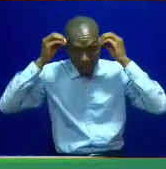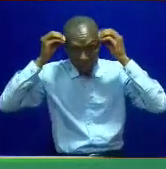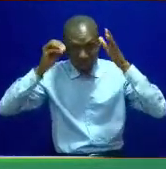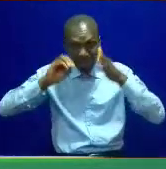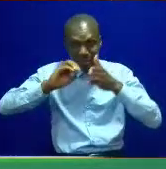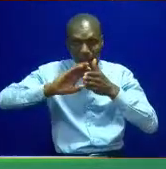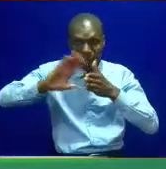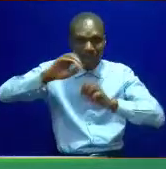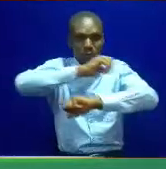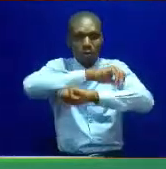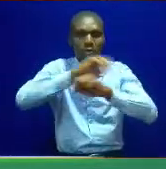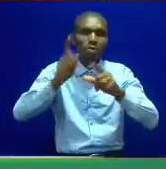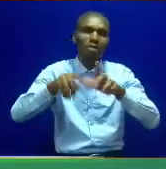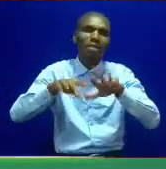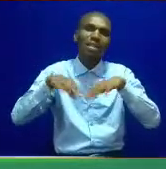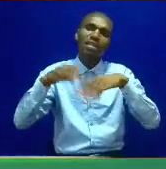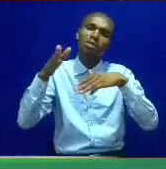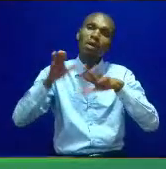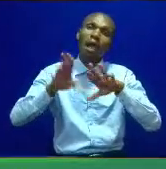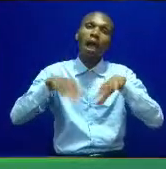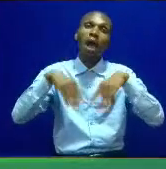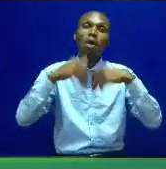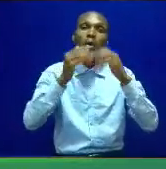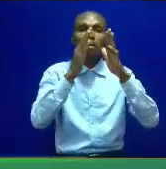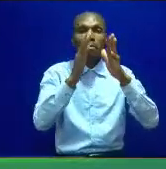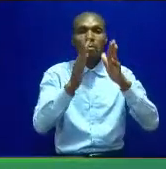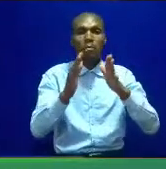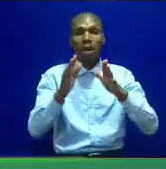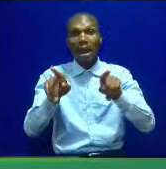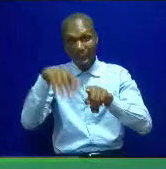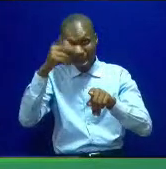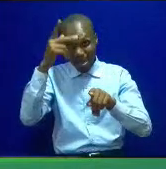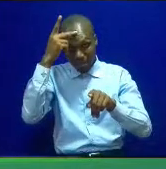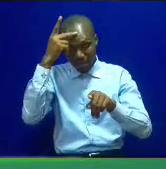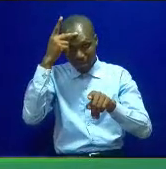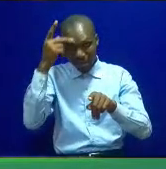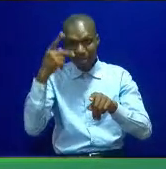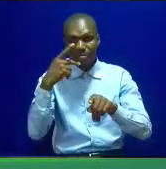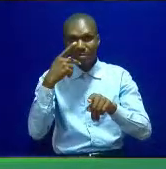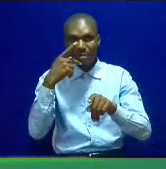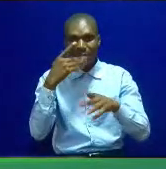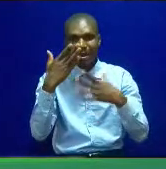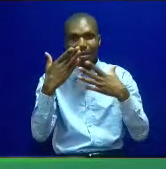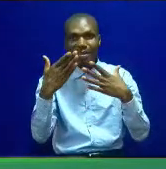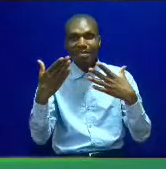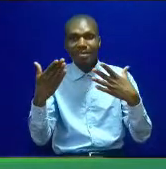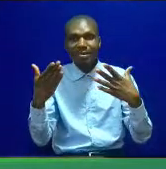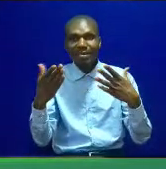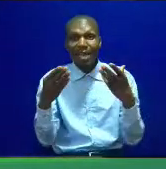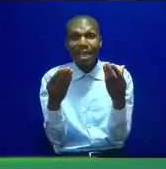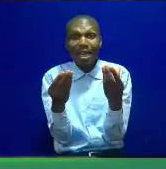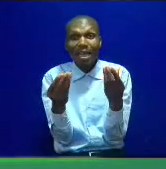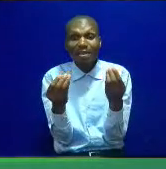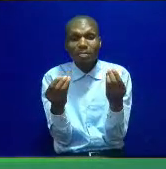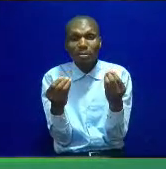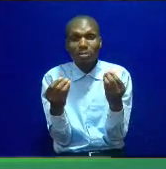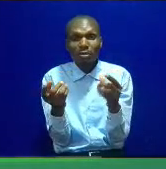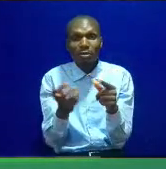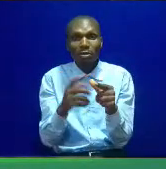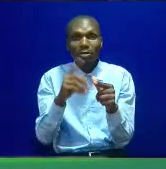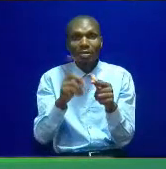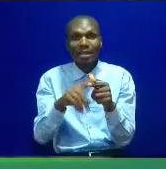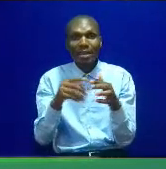kyoroje osanga kibwero bereti kuna moyboli nje nyero bereti no moyboli ebinzo binyale ko babigorro ba tunyale ko